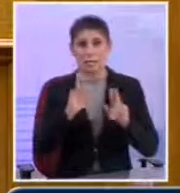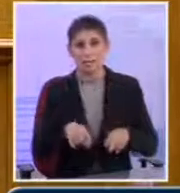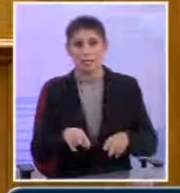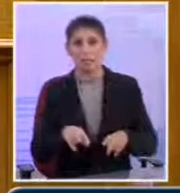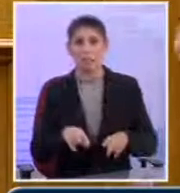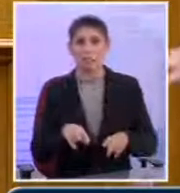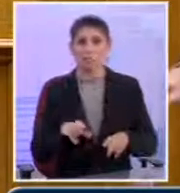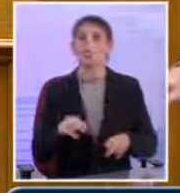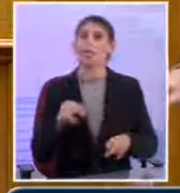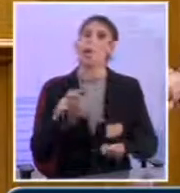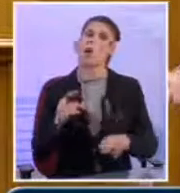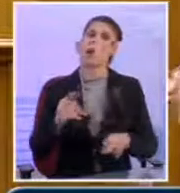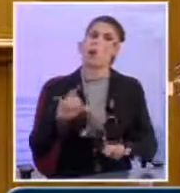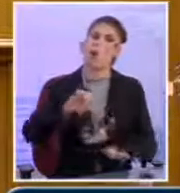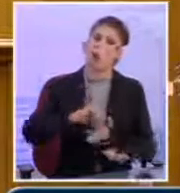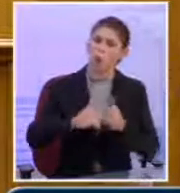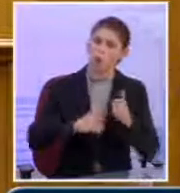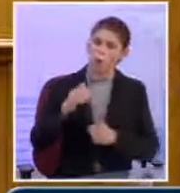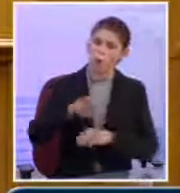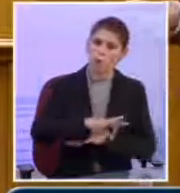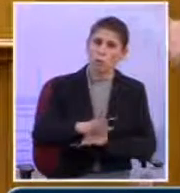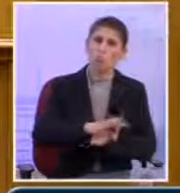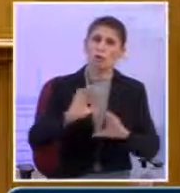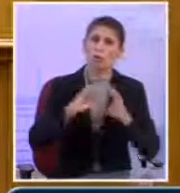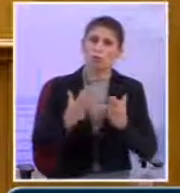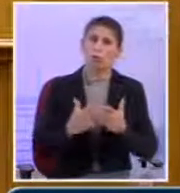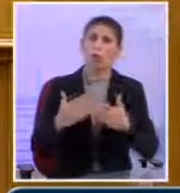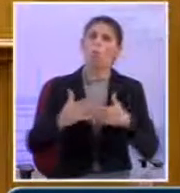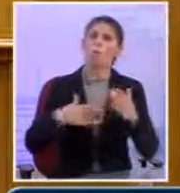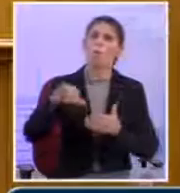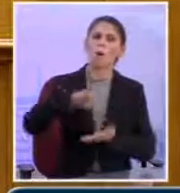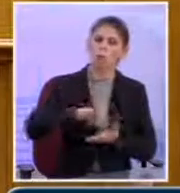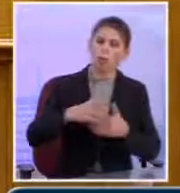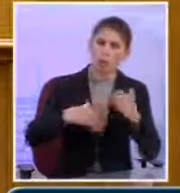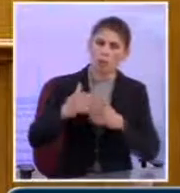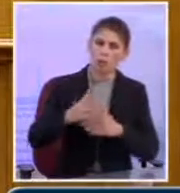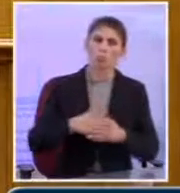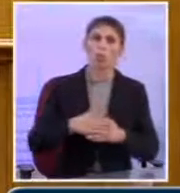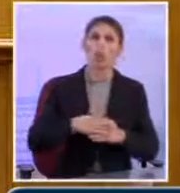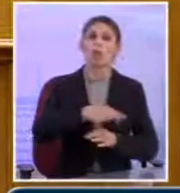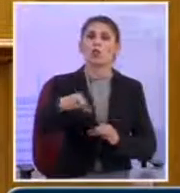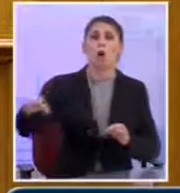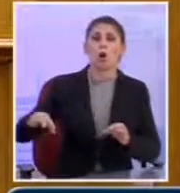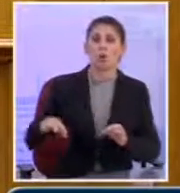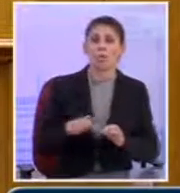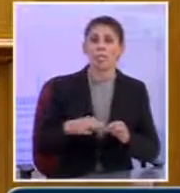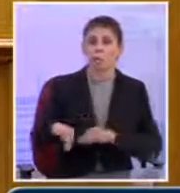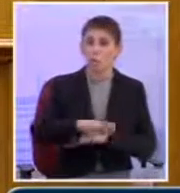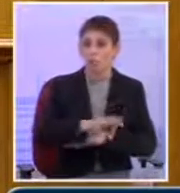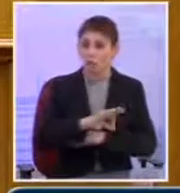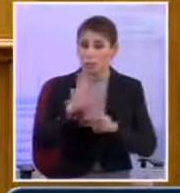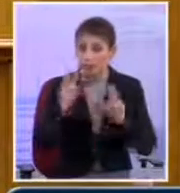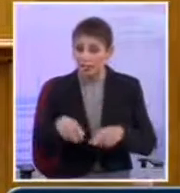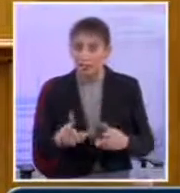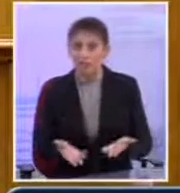των πολεοδομικών σχεδίων, στην έγκριση των γενικών πολεοδομικών, στην έγκριση των χωροταξικών σχεδίων. Σημαίνει ότι αυτή τη